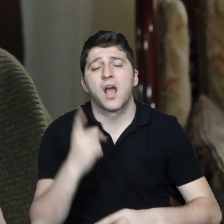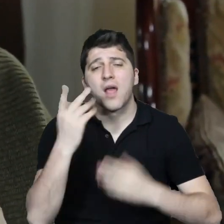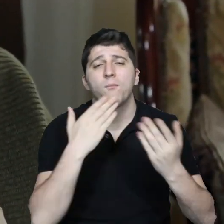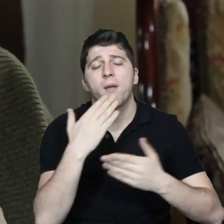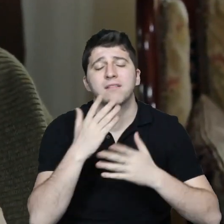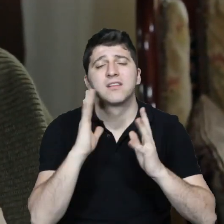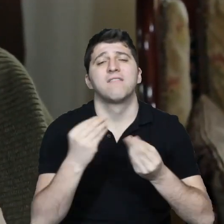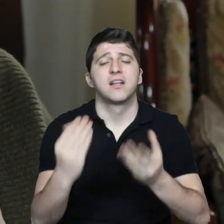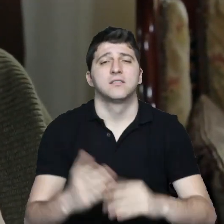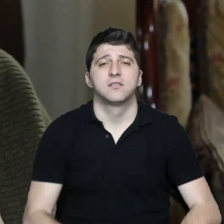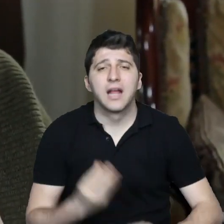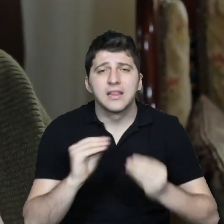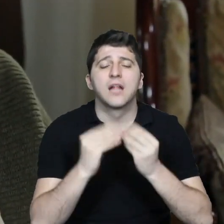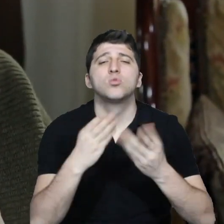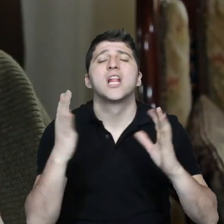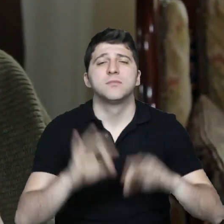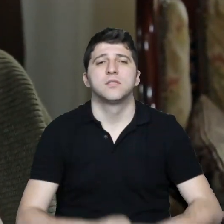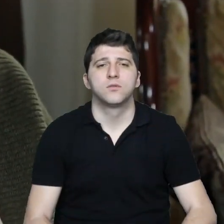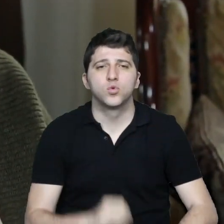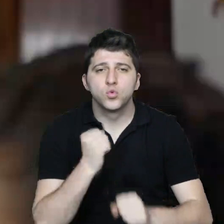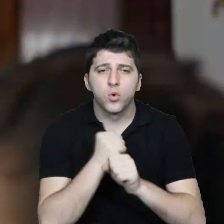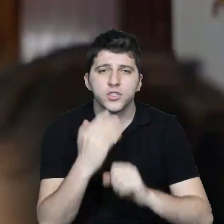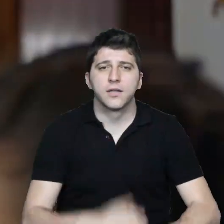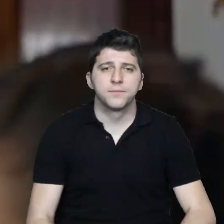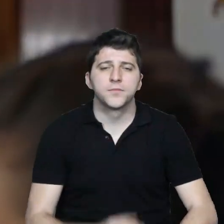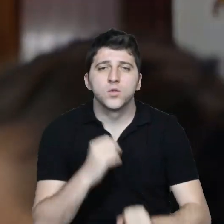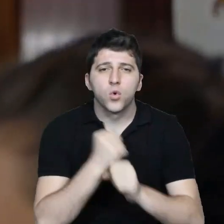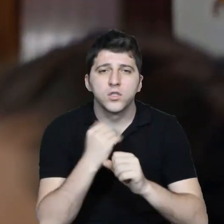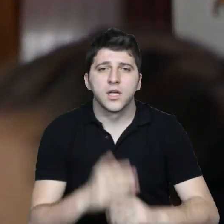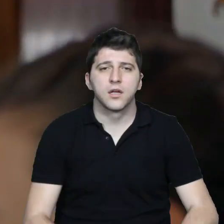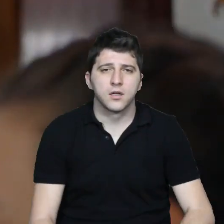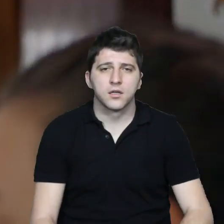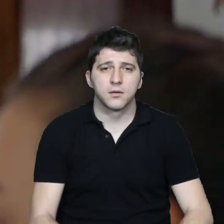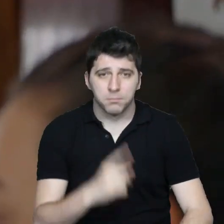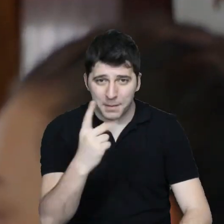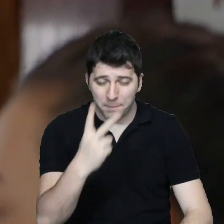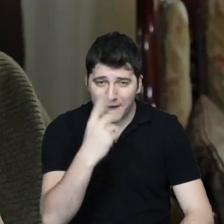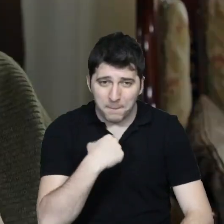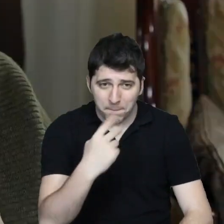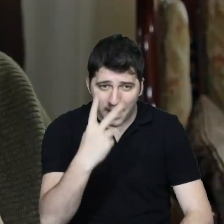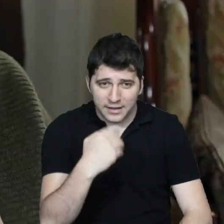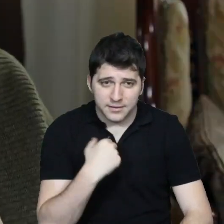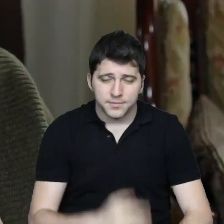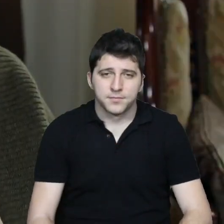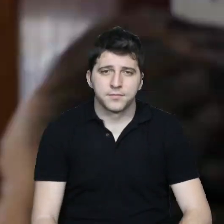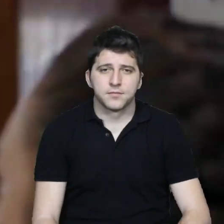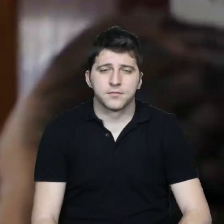muhabbetlerini arttırsın. Derdimiz bu değil şimdi. Gökçe, Gökçe, bir bak gözlerime bak benim,